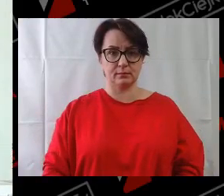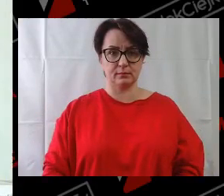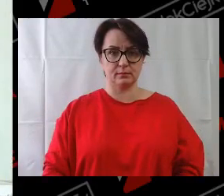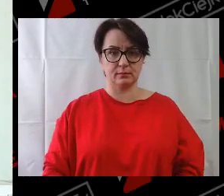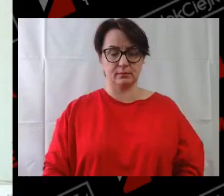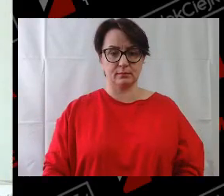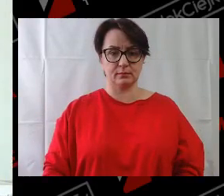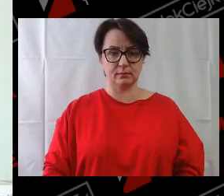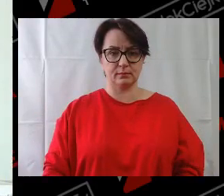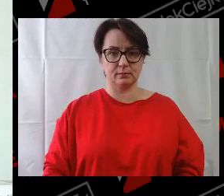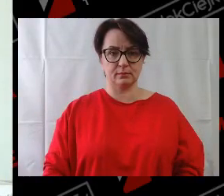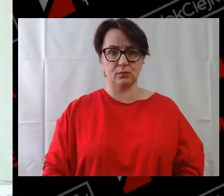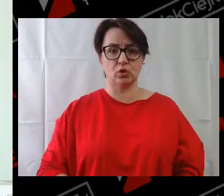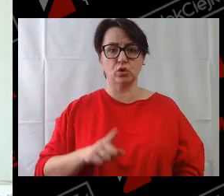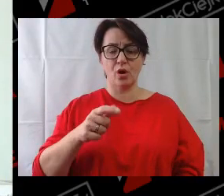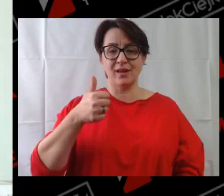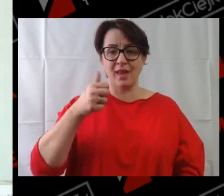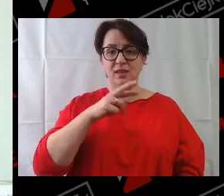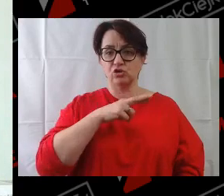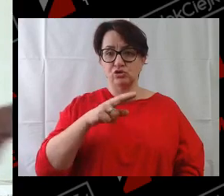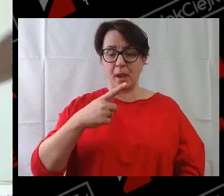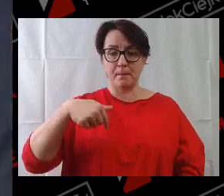jest to